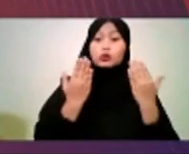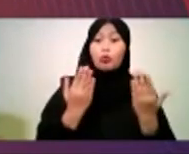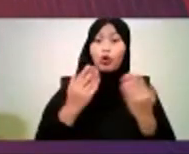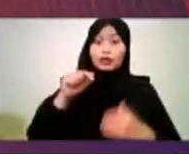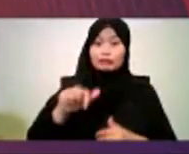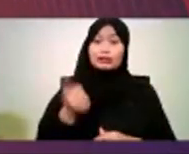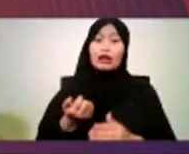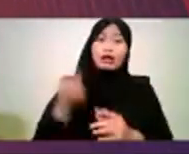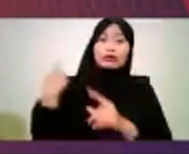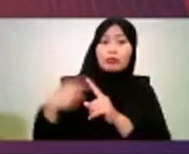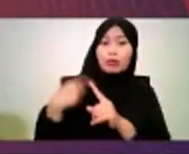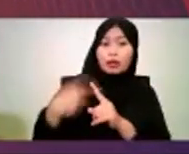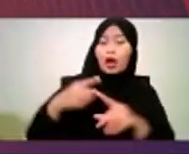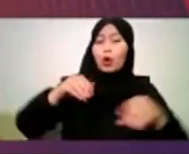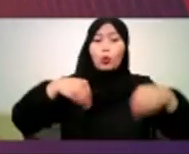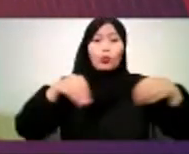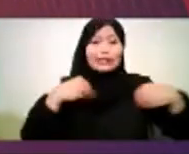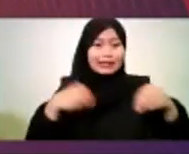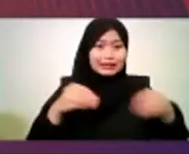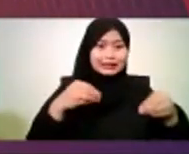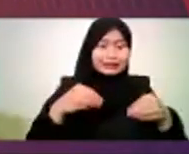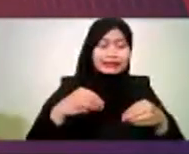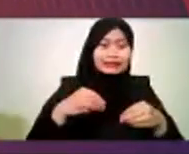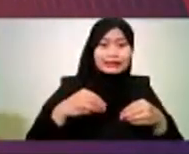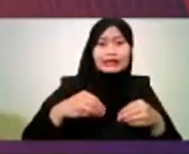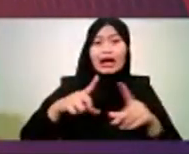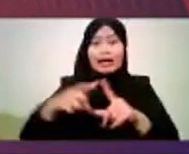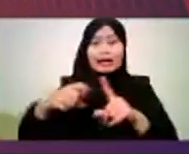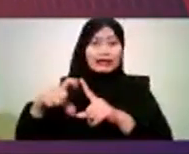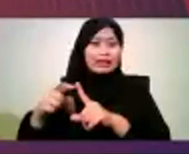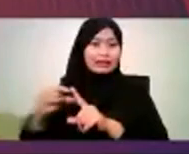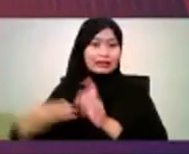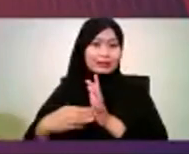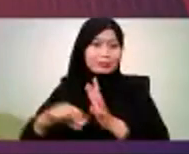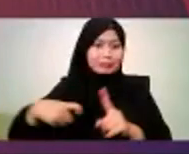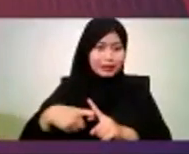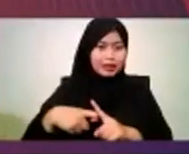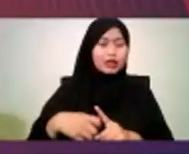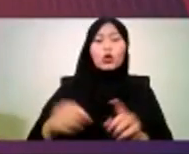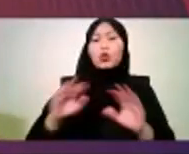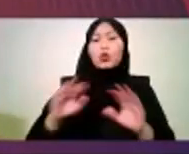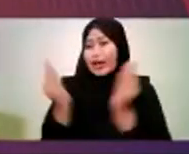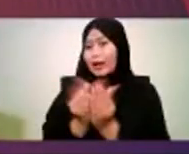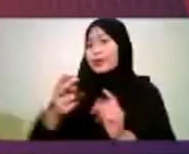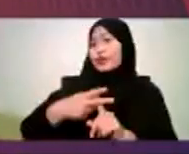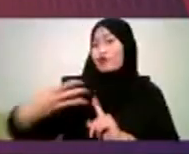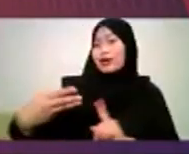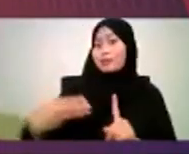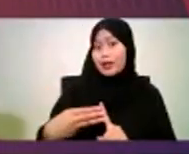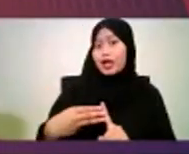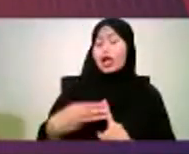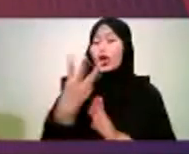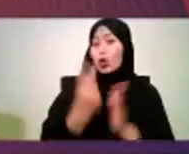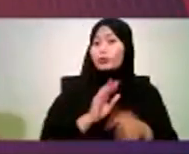menambah kualitas akademik UGM Fakultas Ekonomi bisnis UGM dan